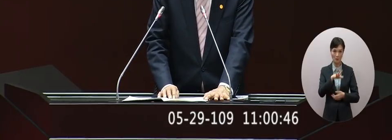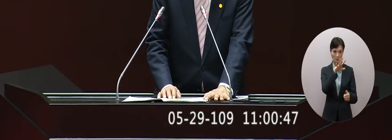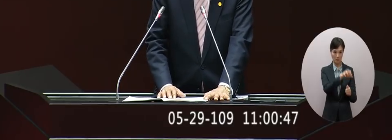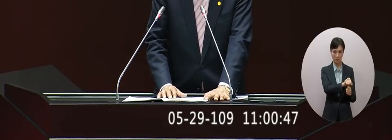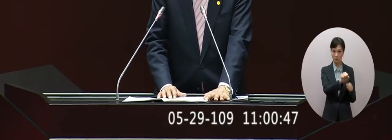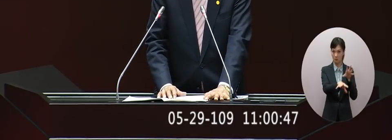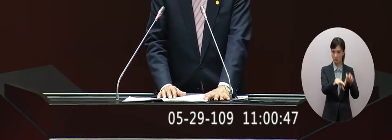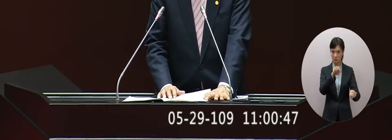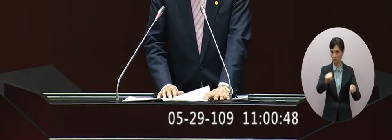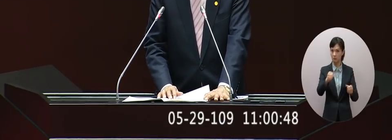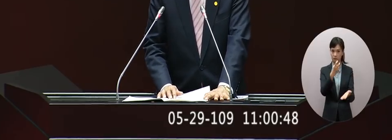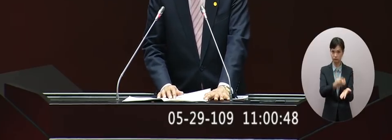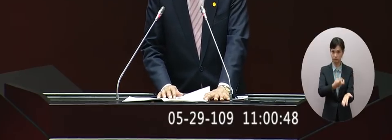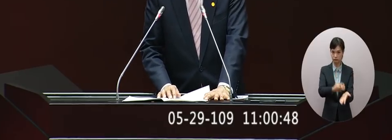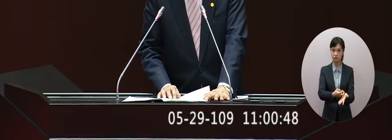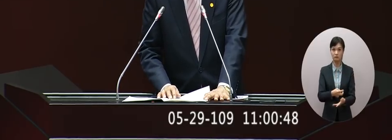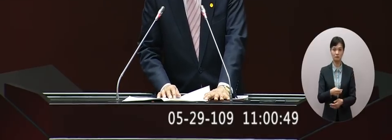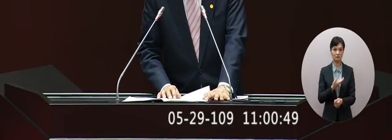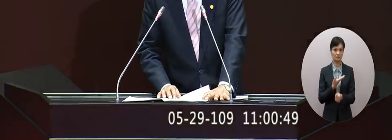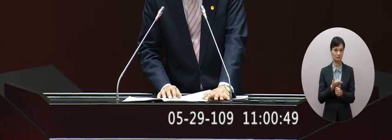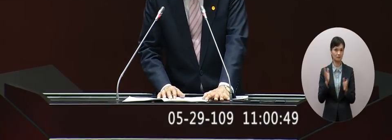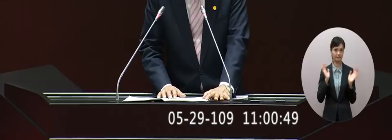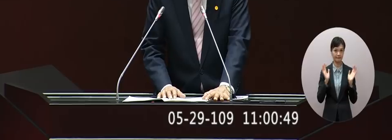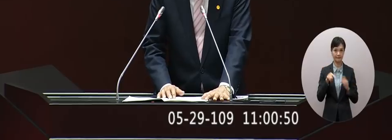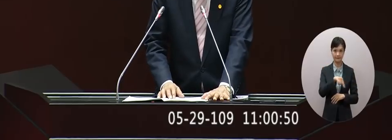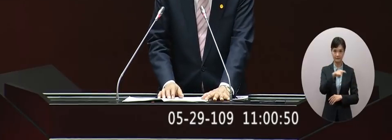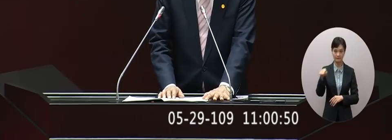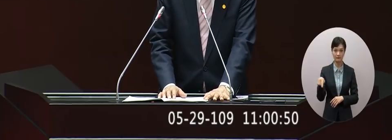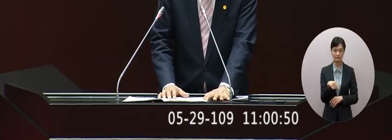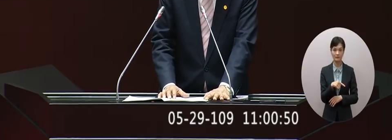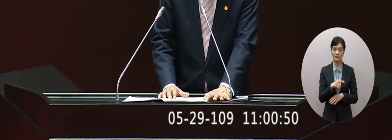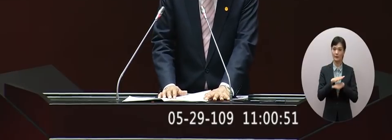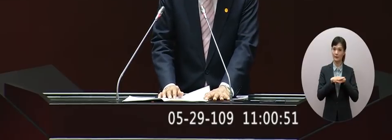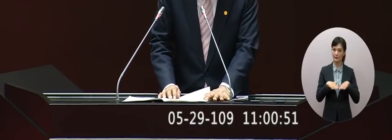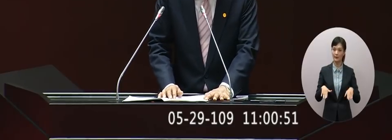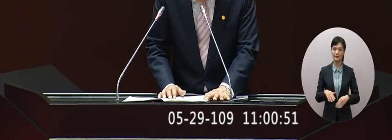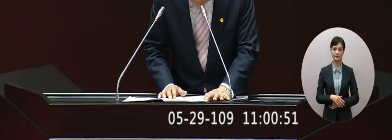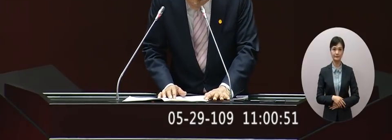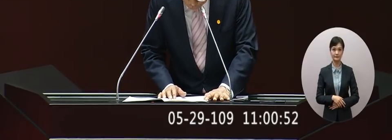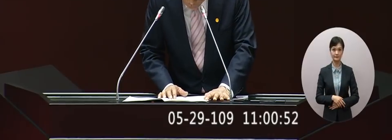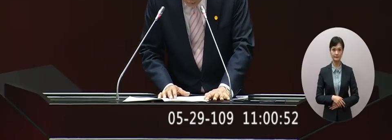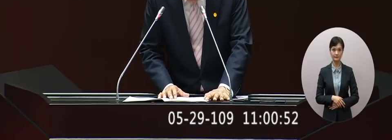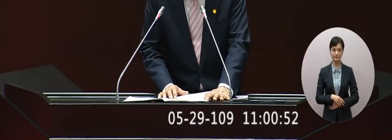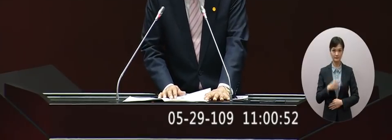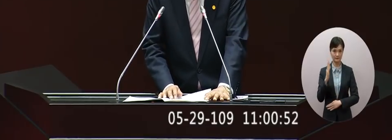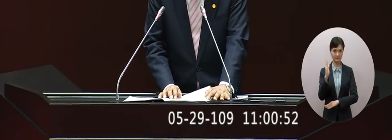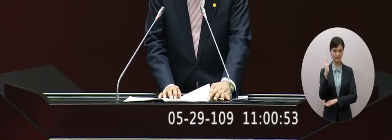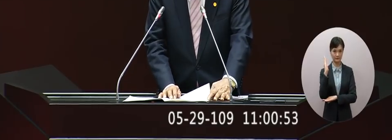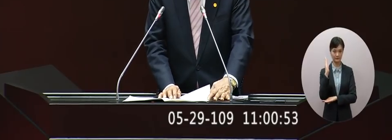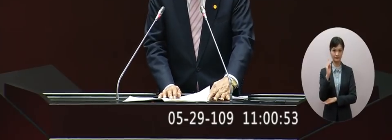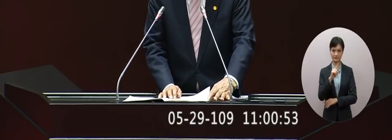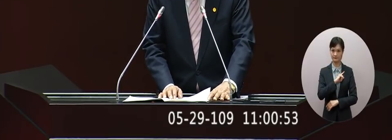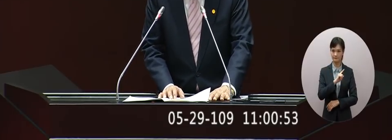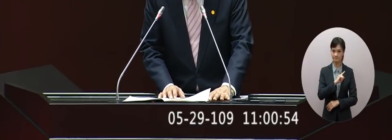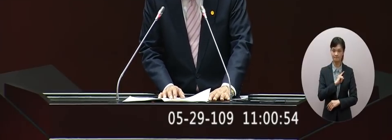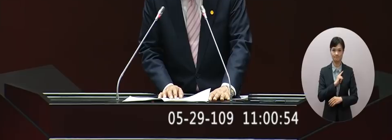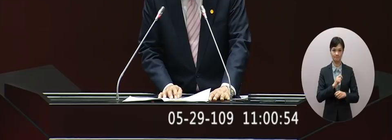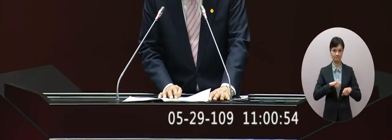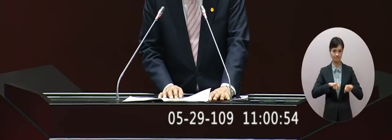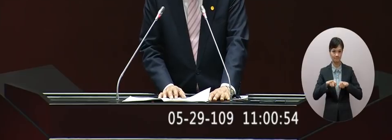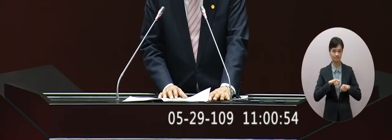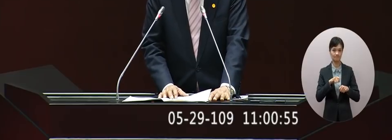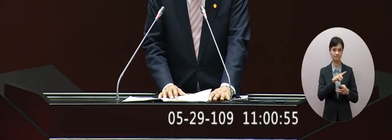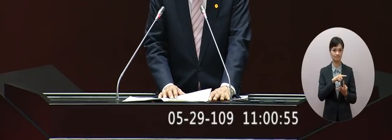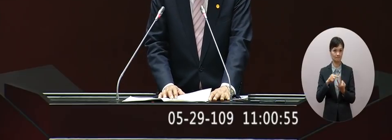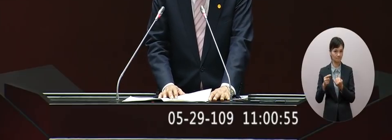害，让孩子远离毒害。政府从治山防洪、整体流域治